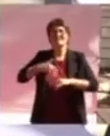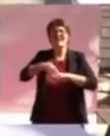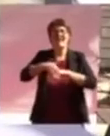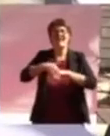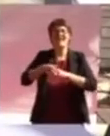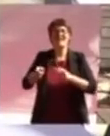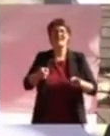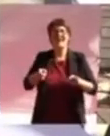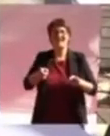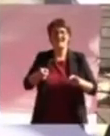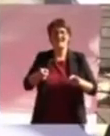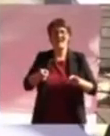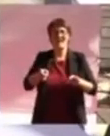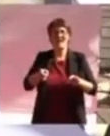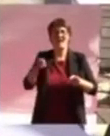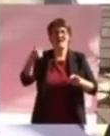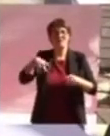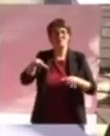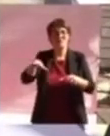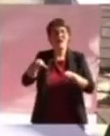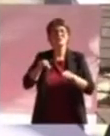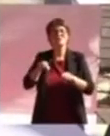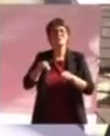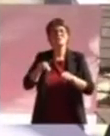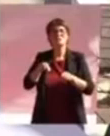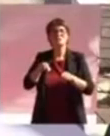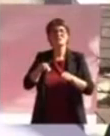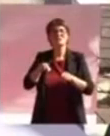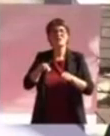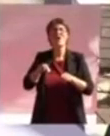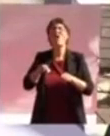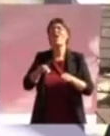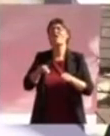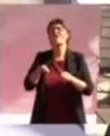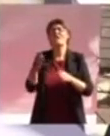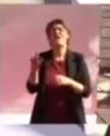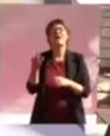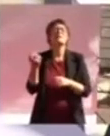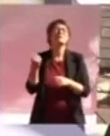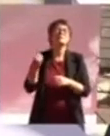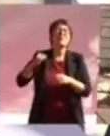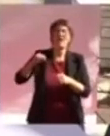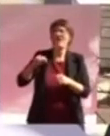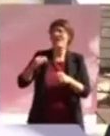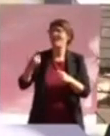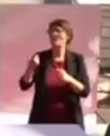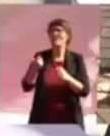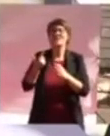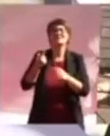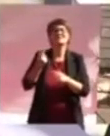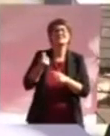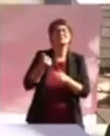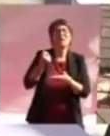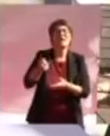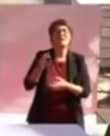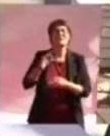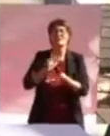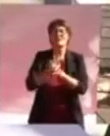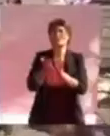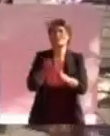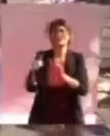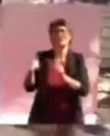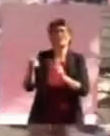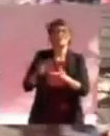emergenziale in deroga che ti di spesa persona per il personale previsti fino ad ora infatti come lei prima ministro ha ricordato